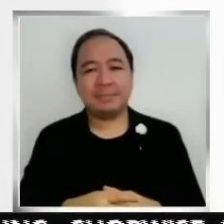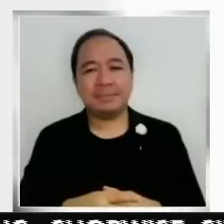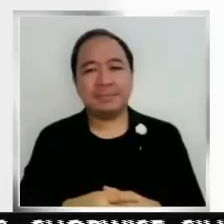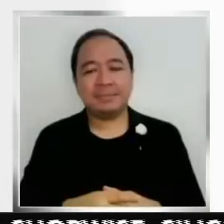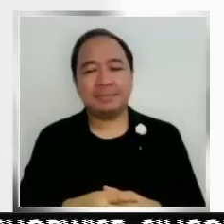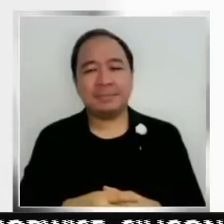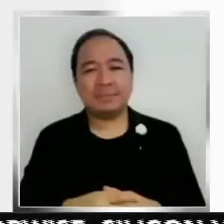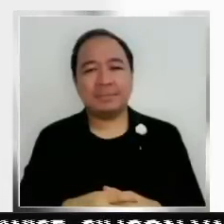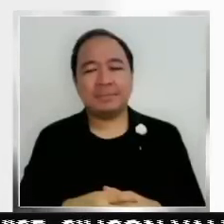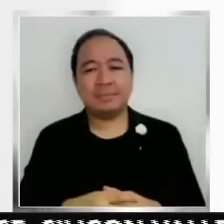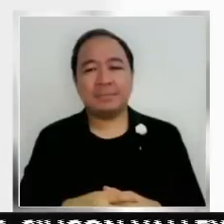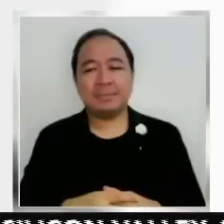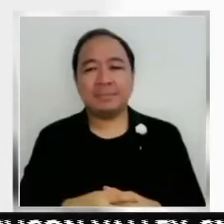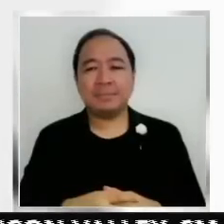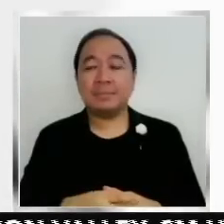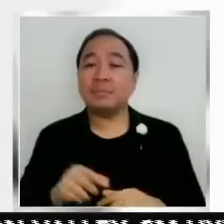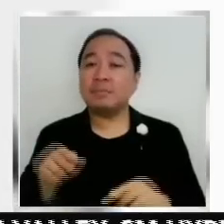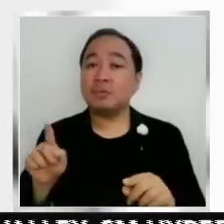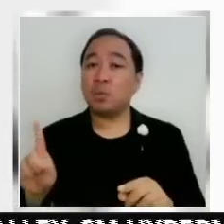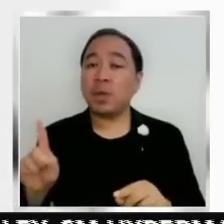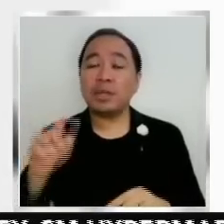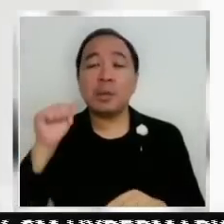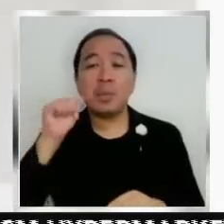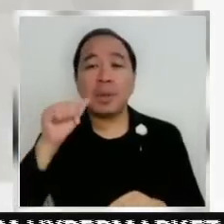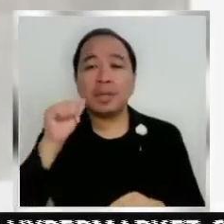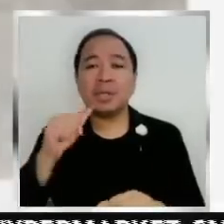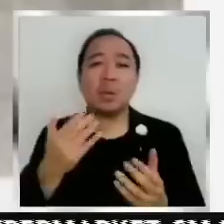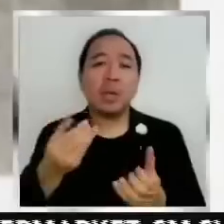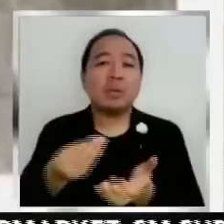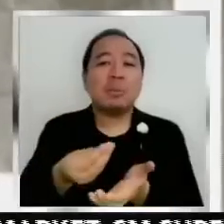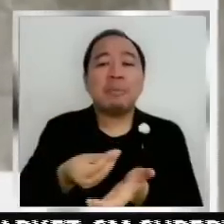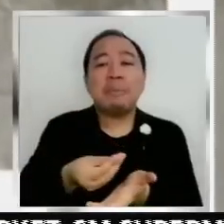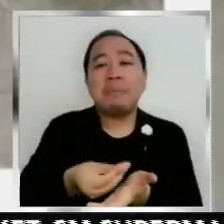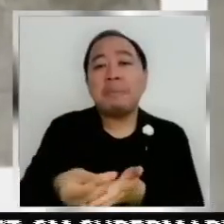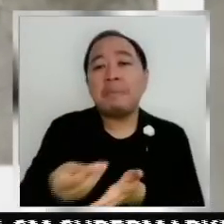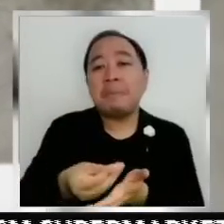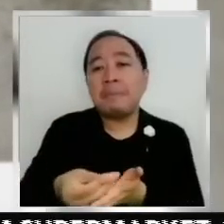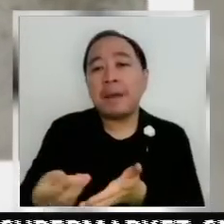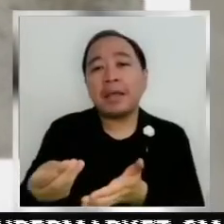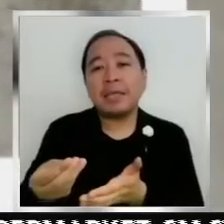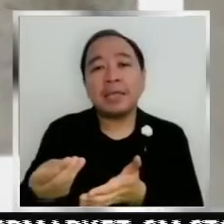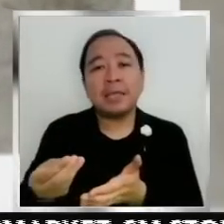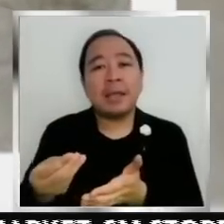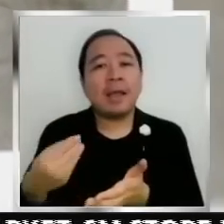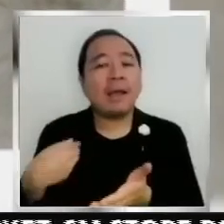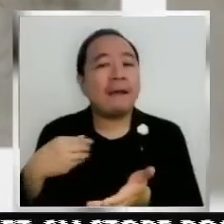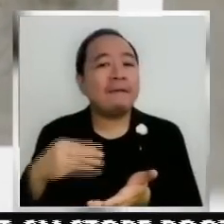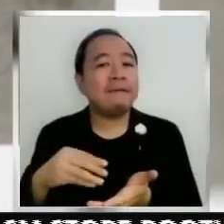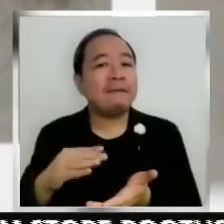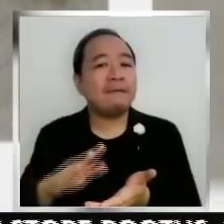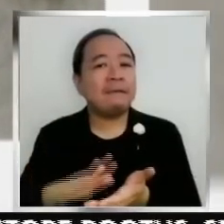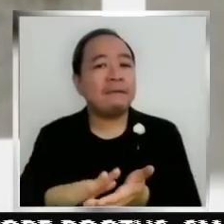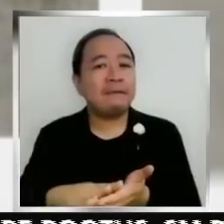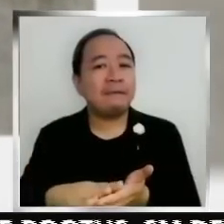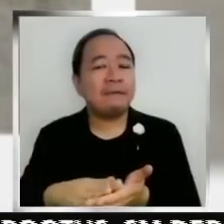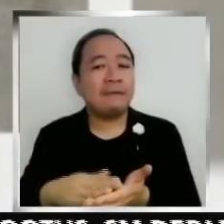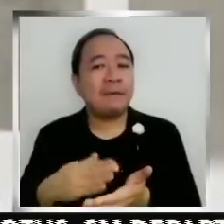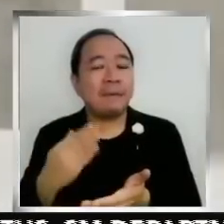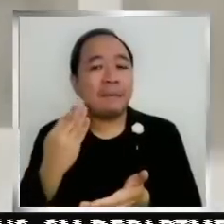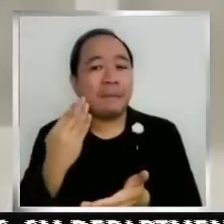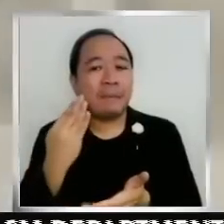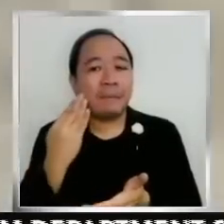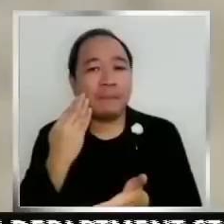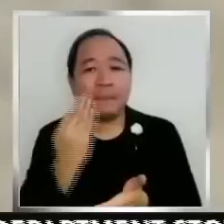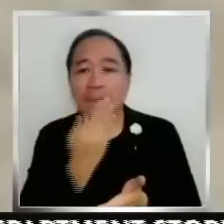Naingganyo raw si Elvira na bumili ng tumbler sa isang Facebook seller dahil mas mura na kumpara sa binebenta sa mall, may one take one